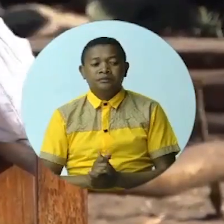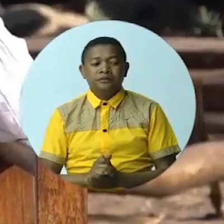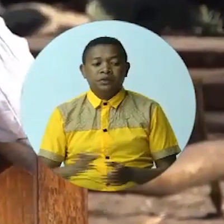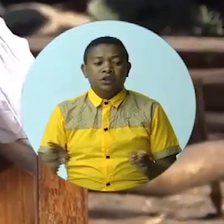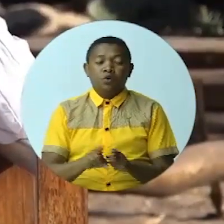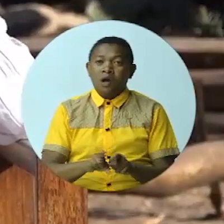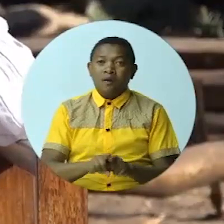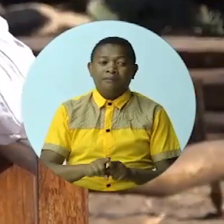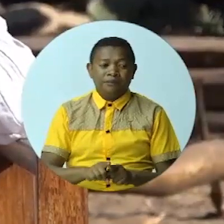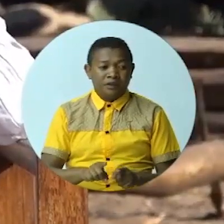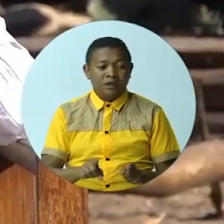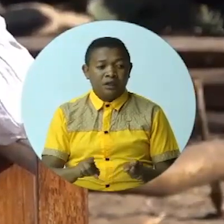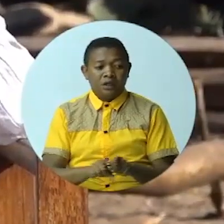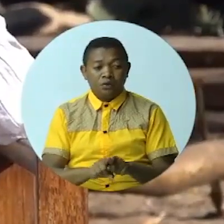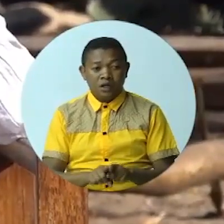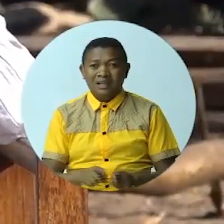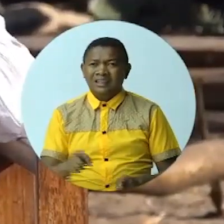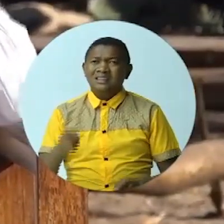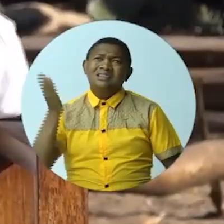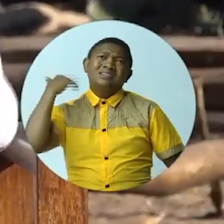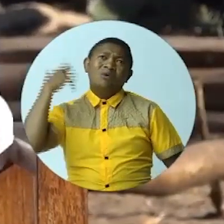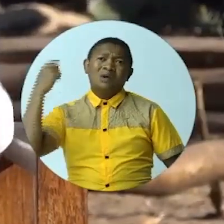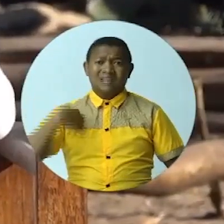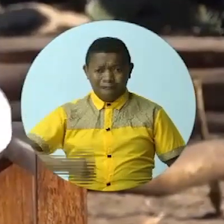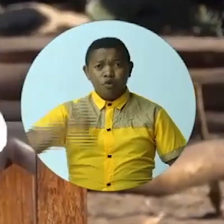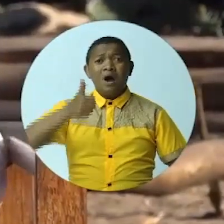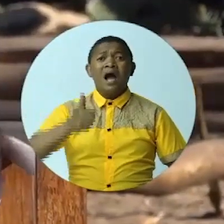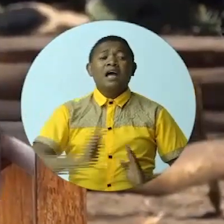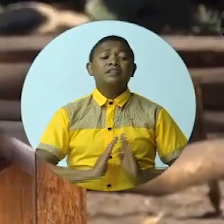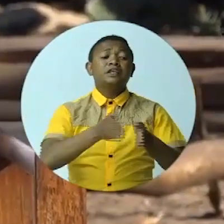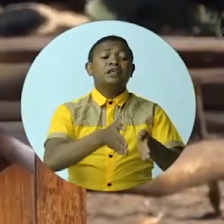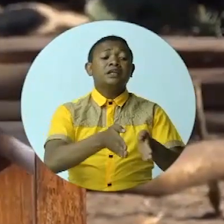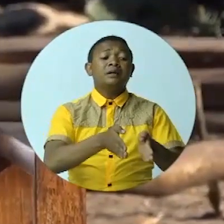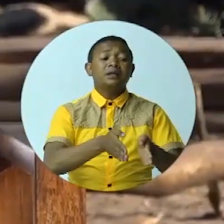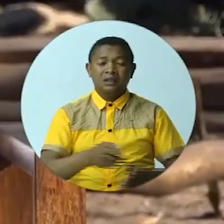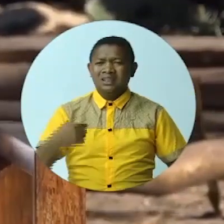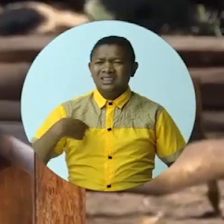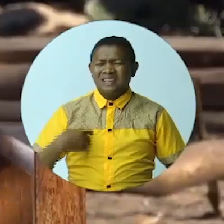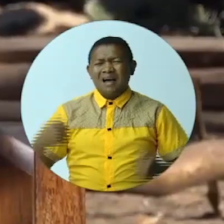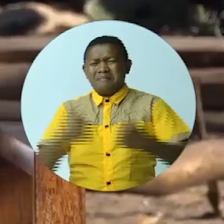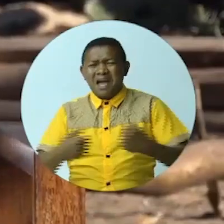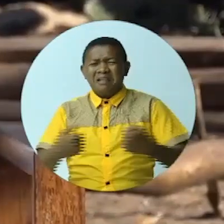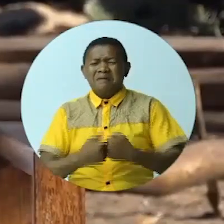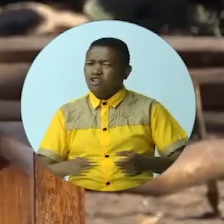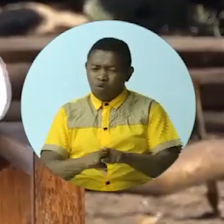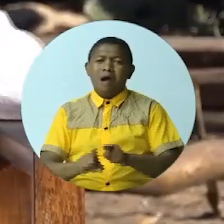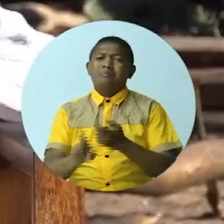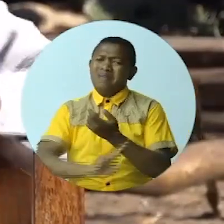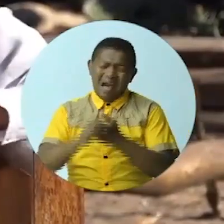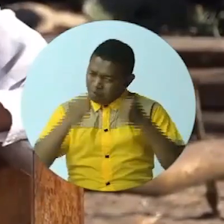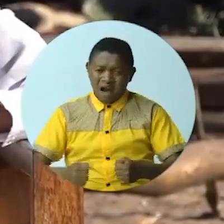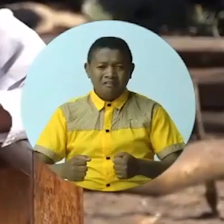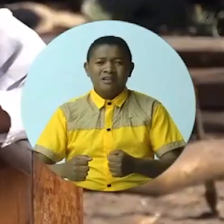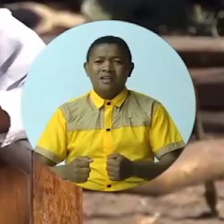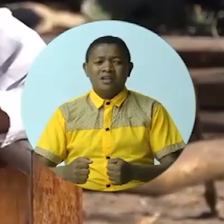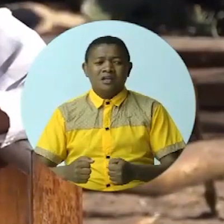Ankoatran'izay, mbola mitantana ny tetezamita dia anisan'ny ady mihitsy ny ady maso tamin'ny